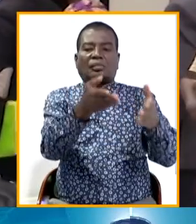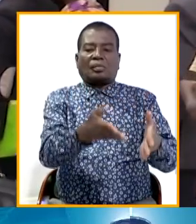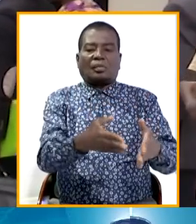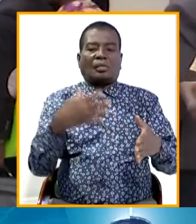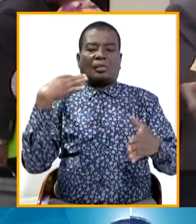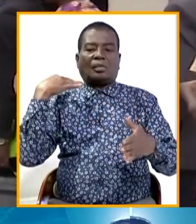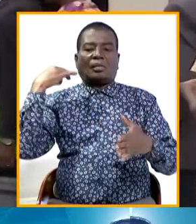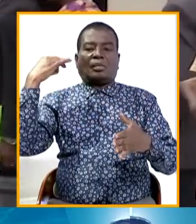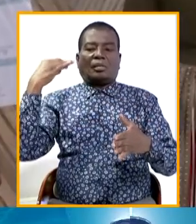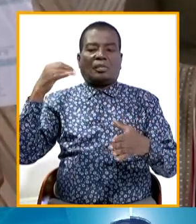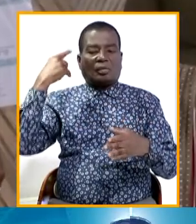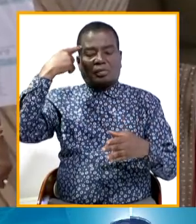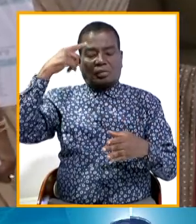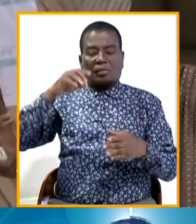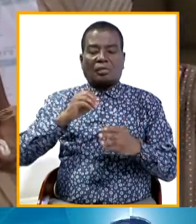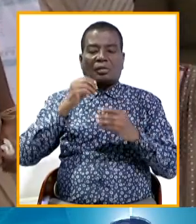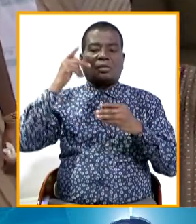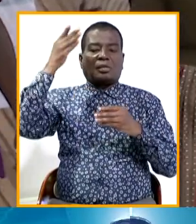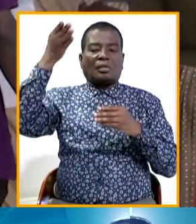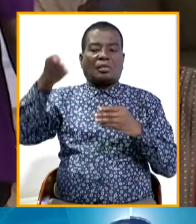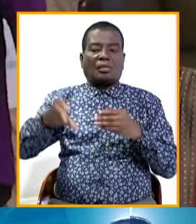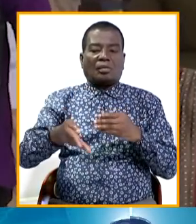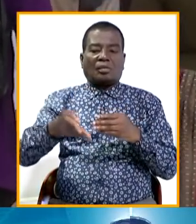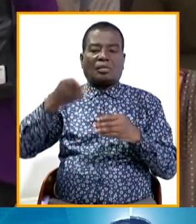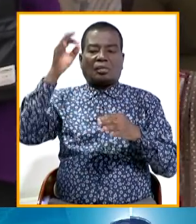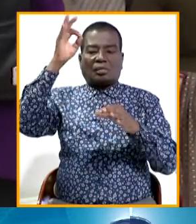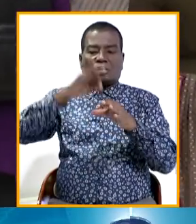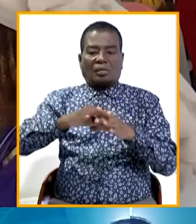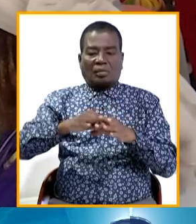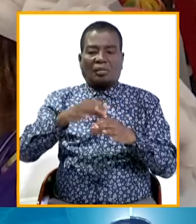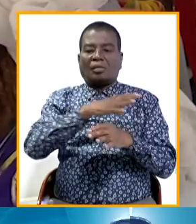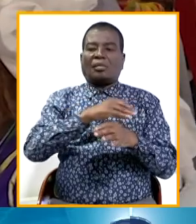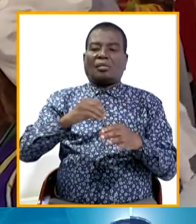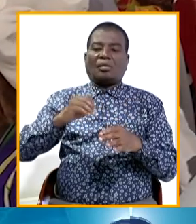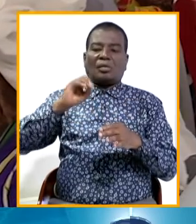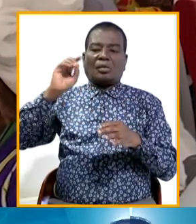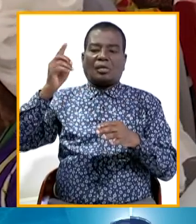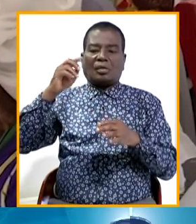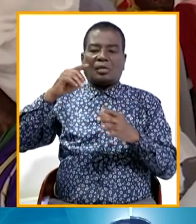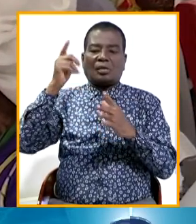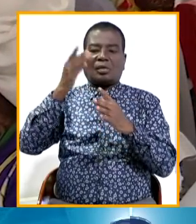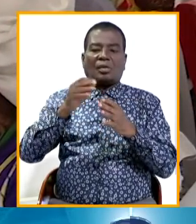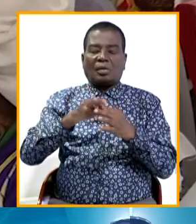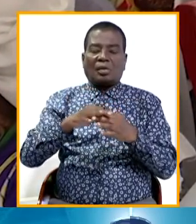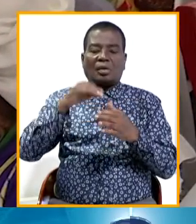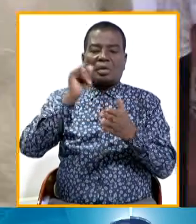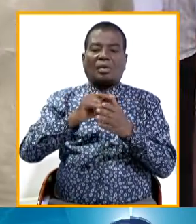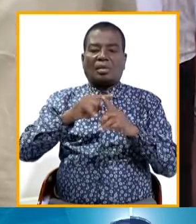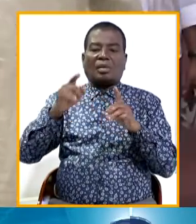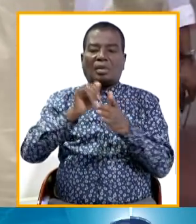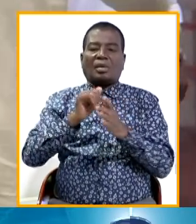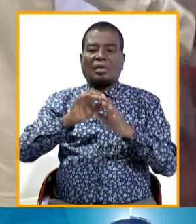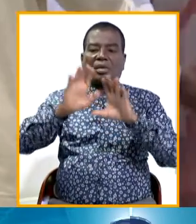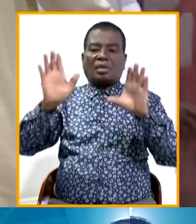les prochaines élections locales du 2 septembre. Le dépôt des dossiers a démarré le 1er juillet 2023, mais c'est ce dimanche-là que